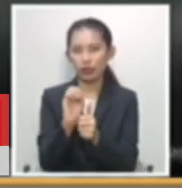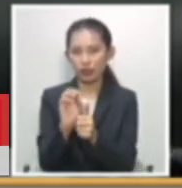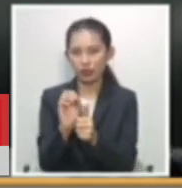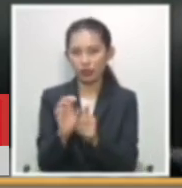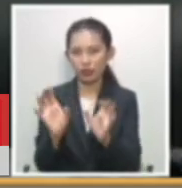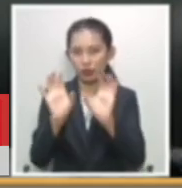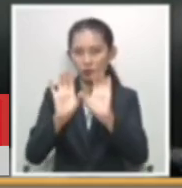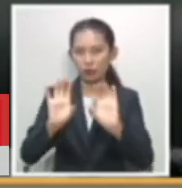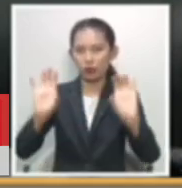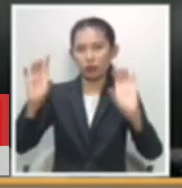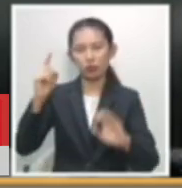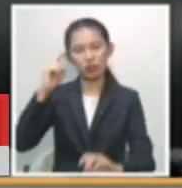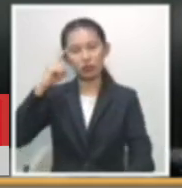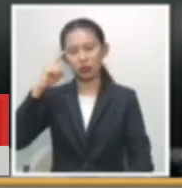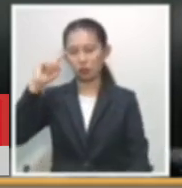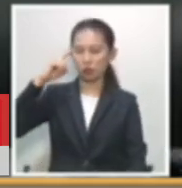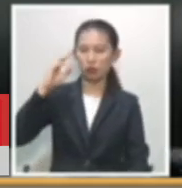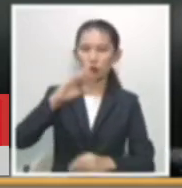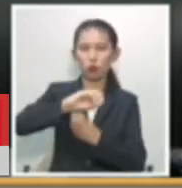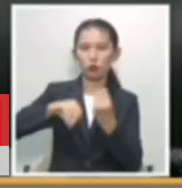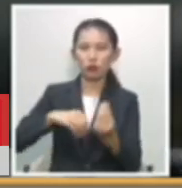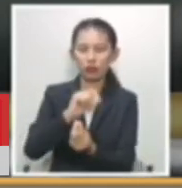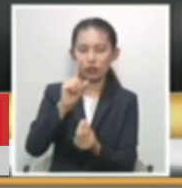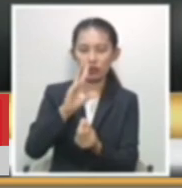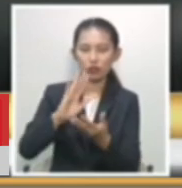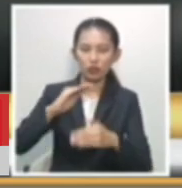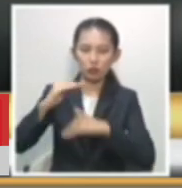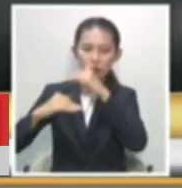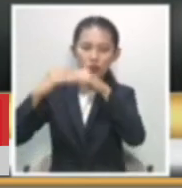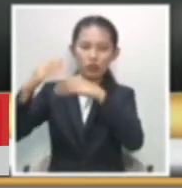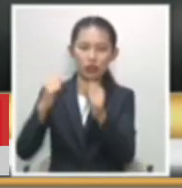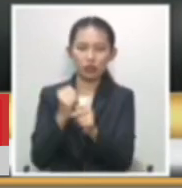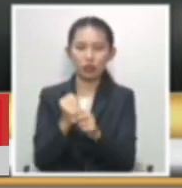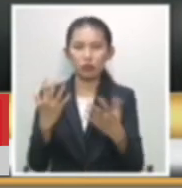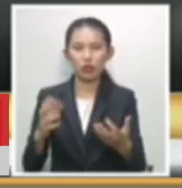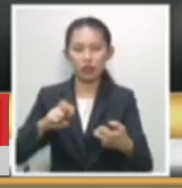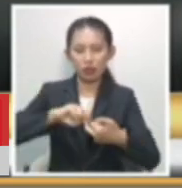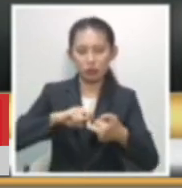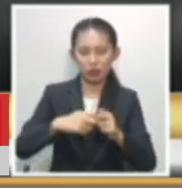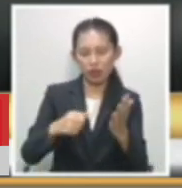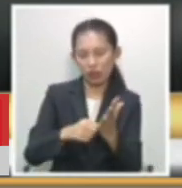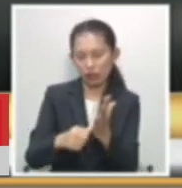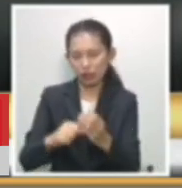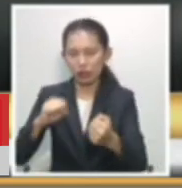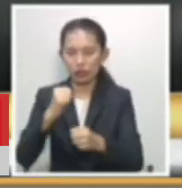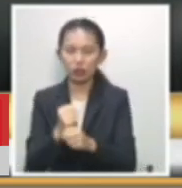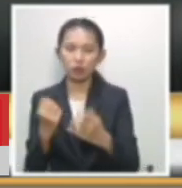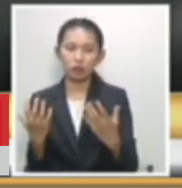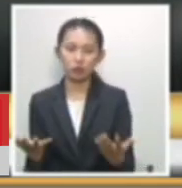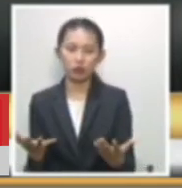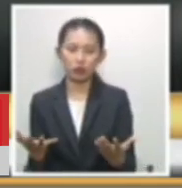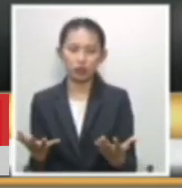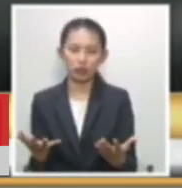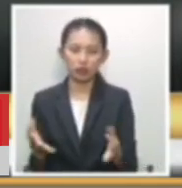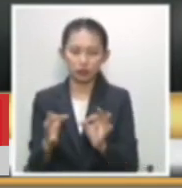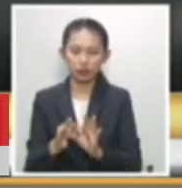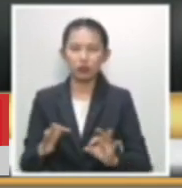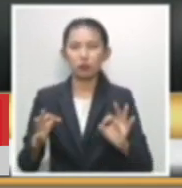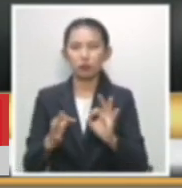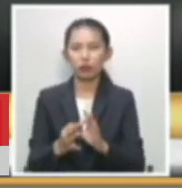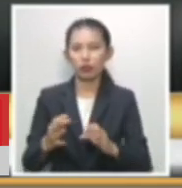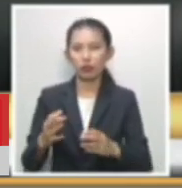รู้ว่าจะพัฒนาเศรษฐกิจอย่างไรไม่รู้ว่าจะแก้ไขเศรษฐกิจอย่างไรให้มันดีขึ้นท่านควรถอนตัวนะ